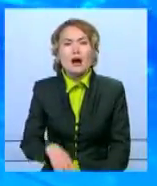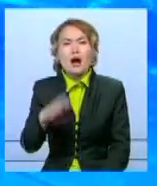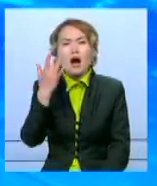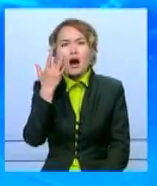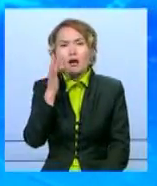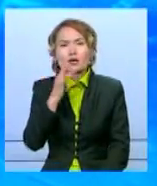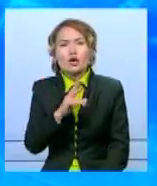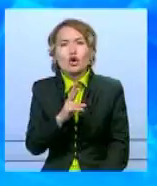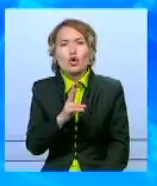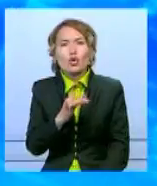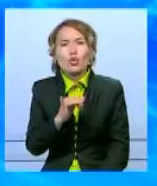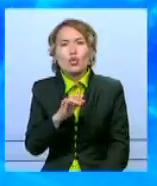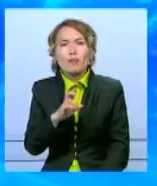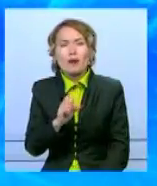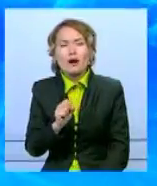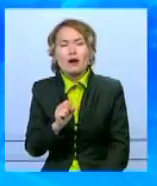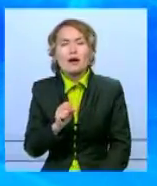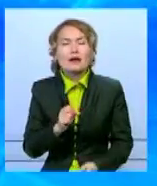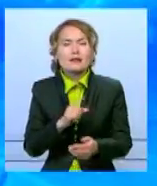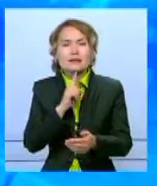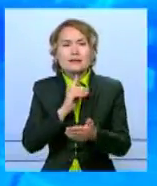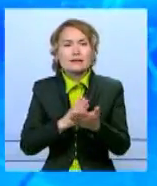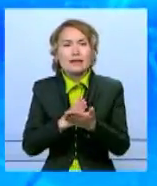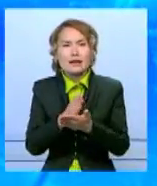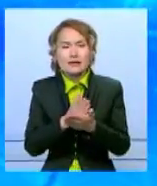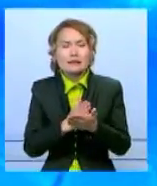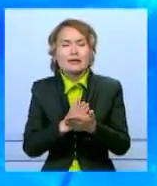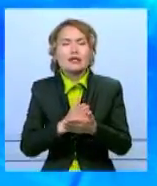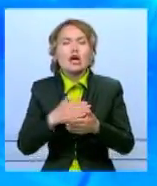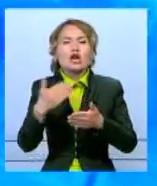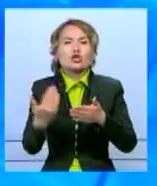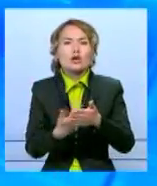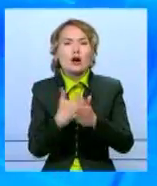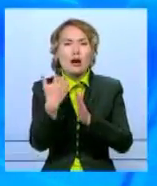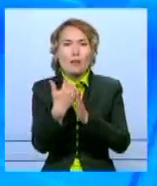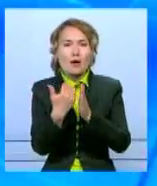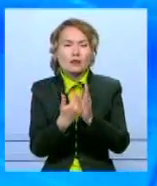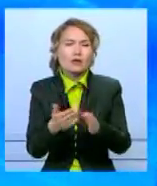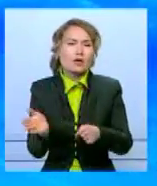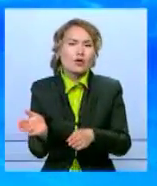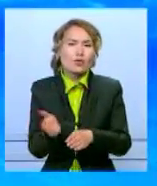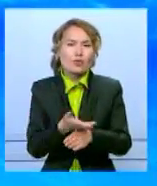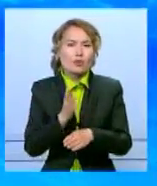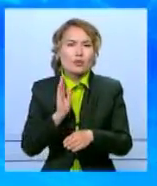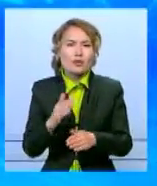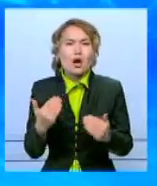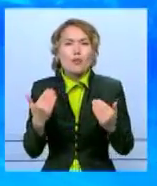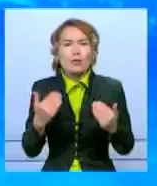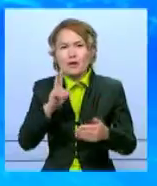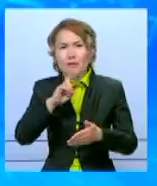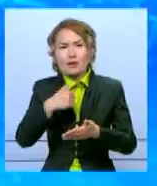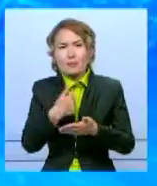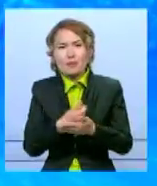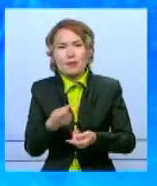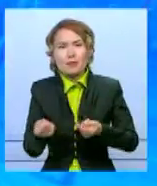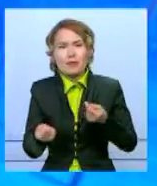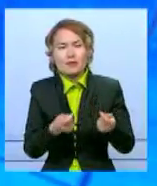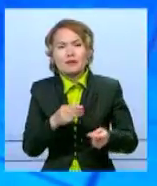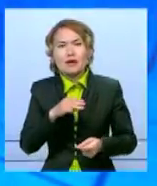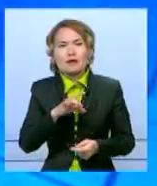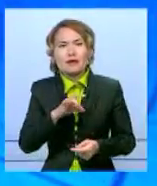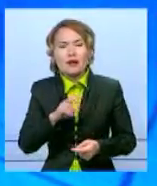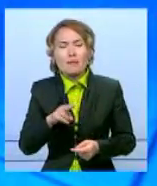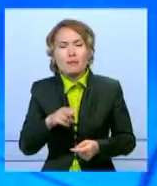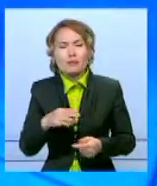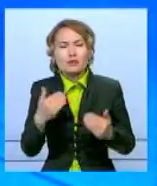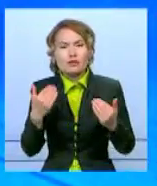АҚШ Кубаға қатысы саясатын қайта қарап, Барак Обама жасаған келісім шарттың біраз бөлігін жойды. Бұл туралы президент Дональд Трамп